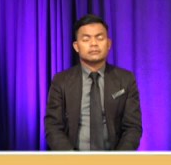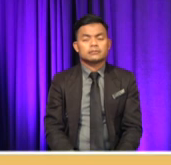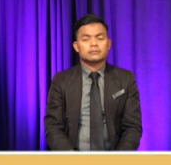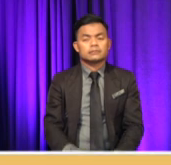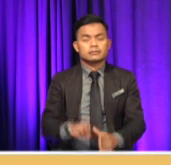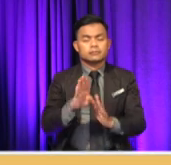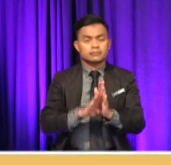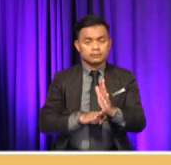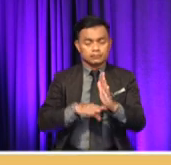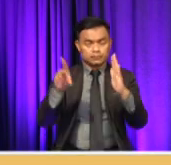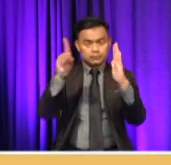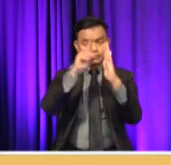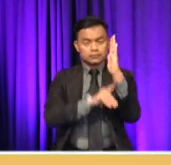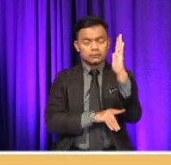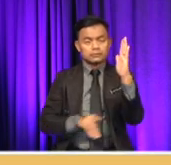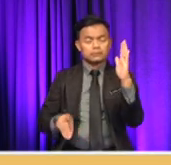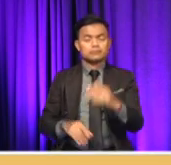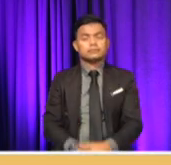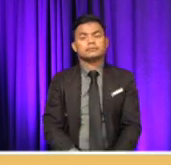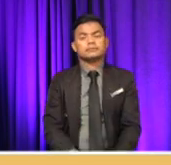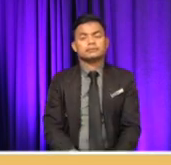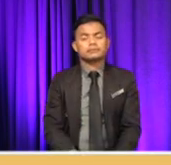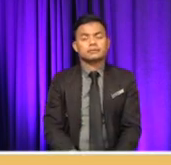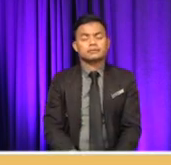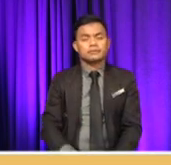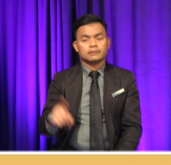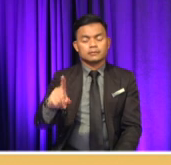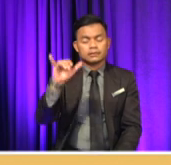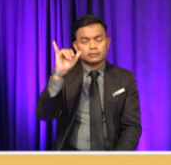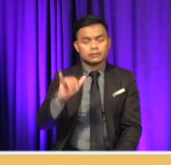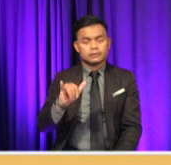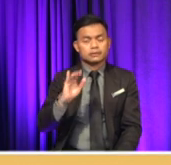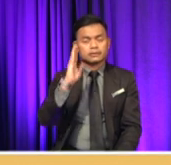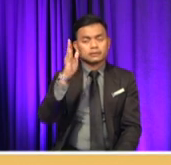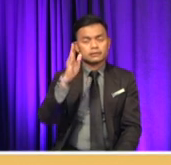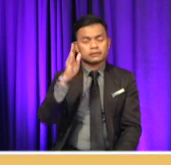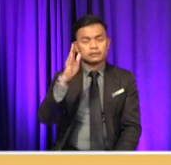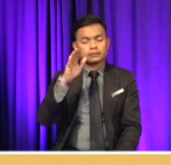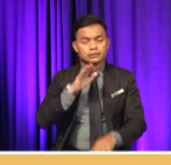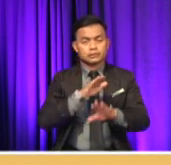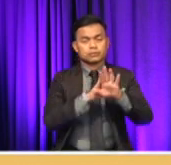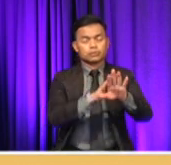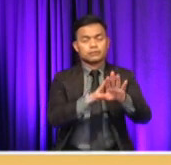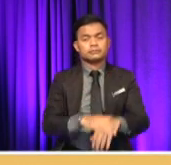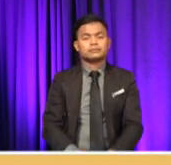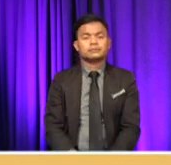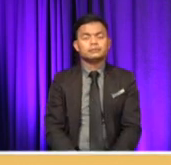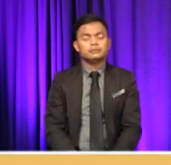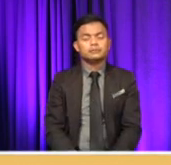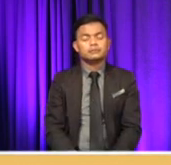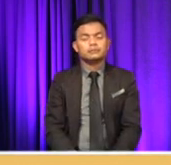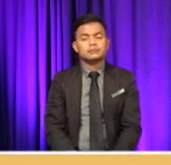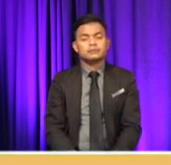kedudukan Kili Tentukan sistem manakah yang akan menolak produk minyak tekan 4 kelebihan